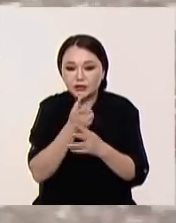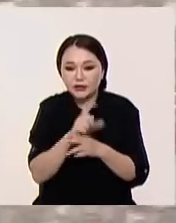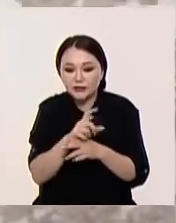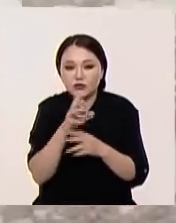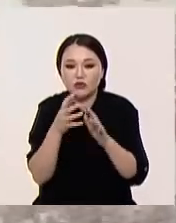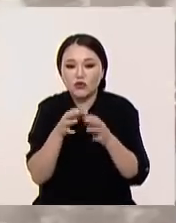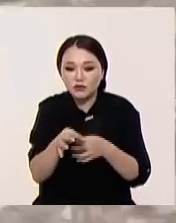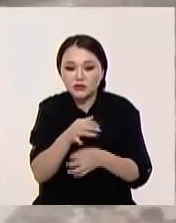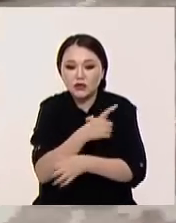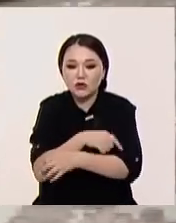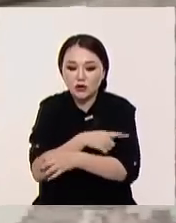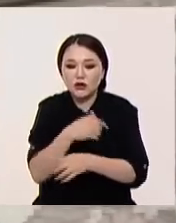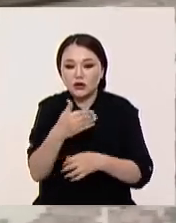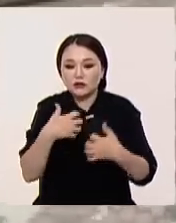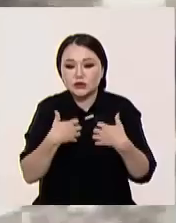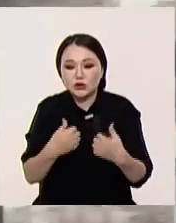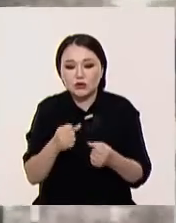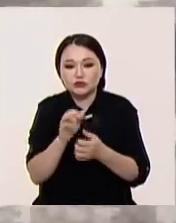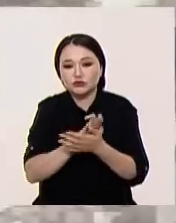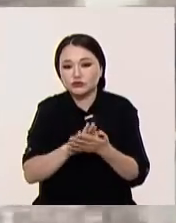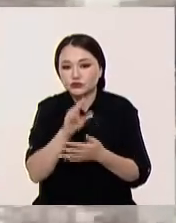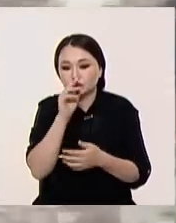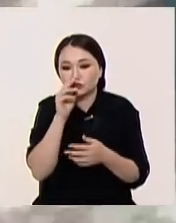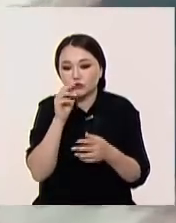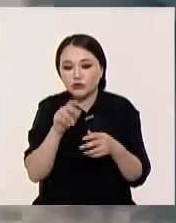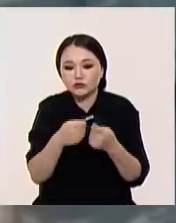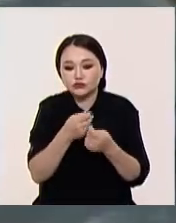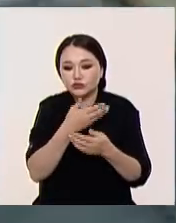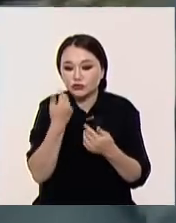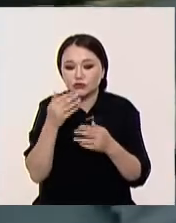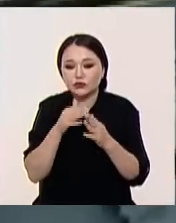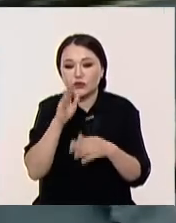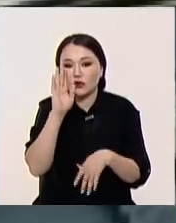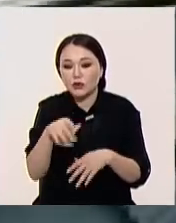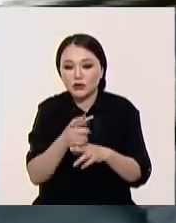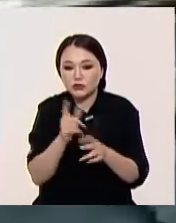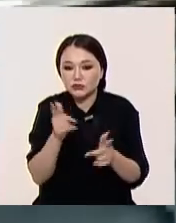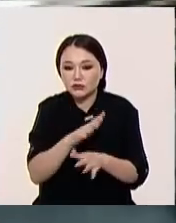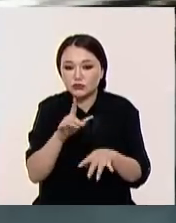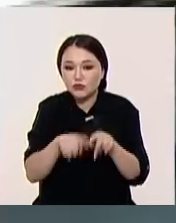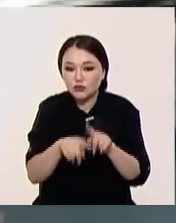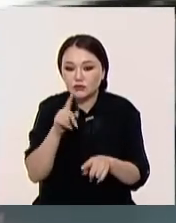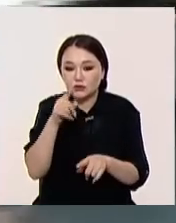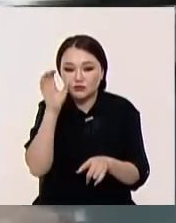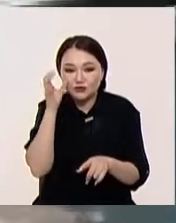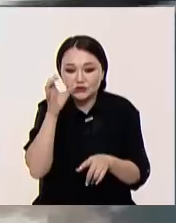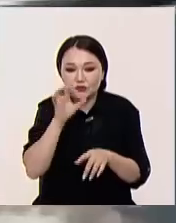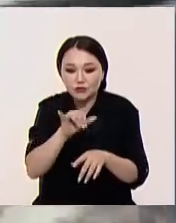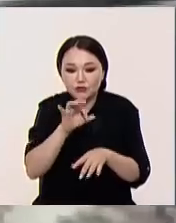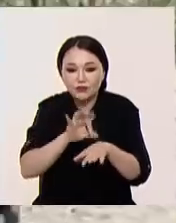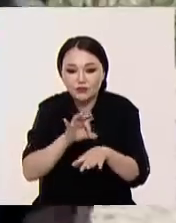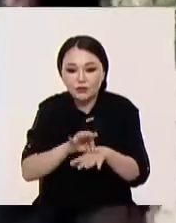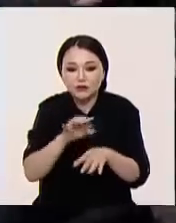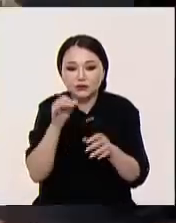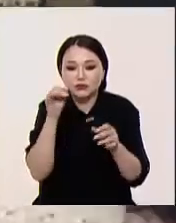облыстық ауруханадағы дәрігерлер оның денсаулығында еш кінәрат жоқ деп шығарып салған. Бұған келіспеген жақындары Талғаттың психикалық ауытқуы бар